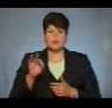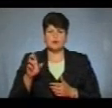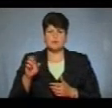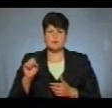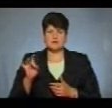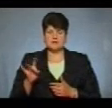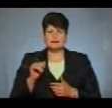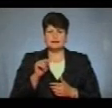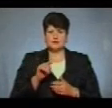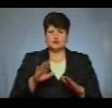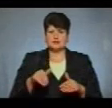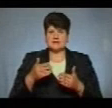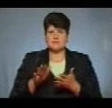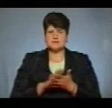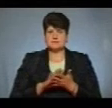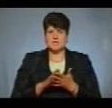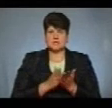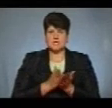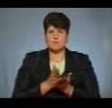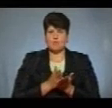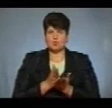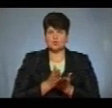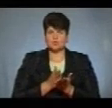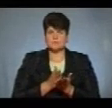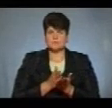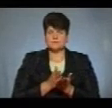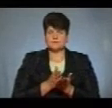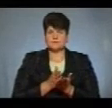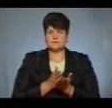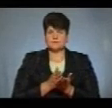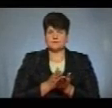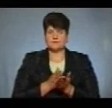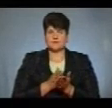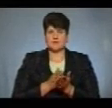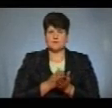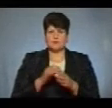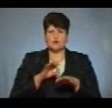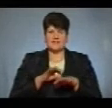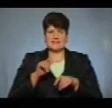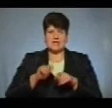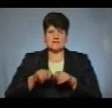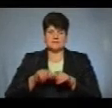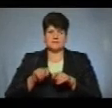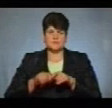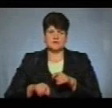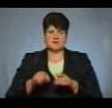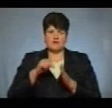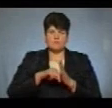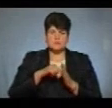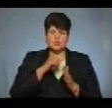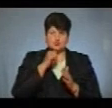те, що надання безоплатних послуг, там, проведення тестування на вміст